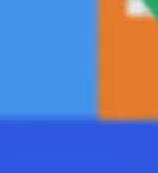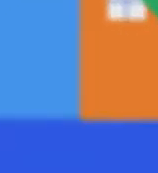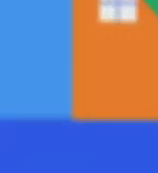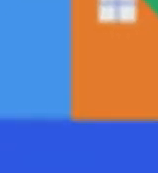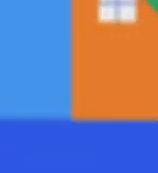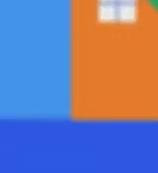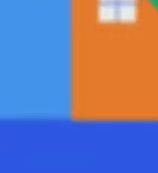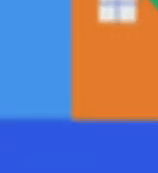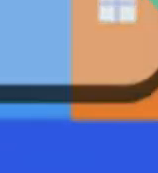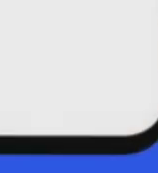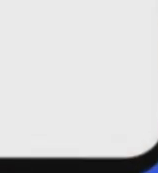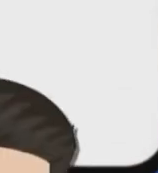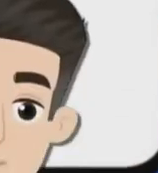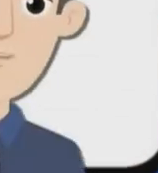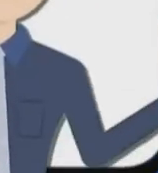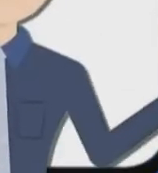Halo